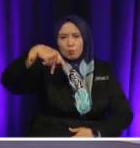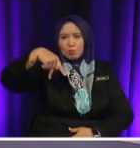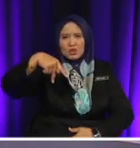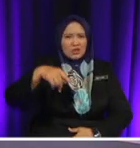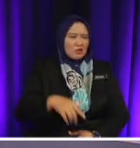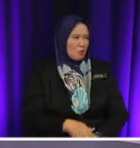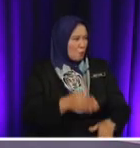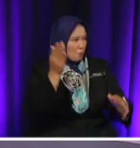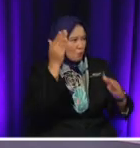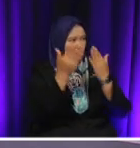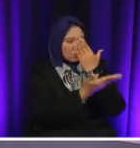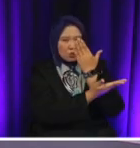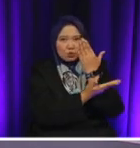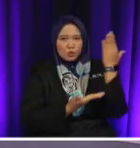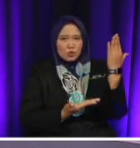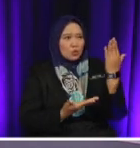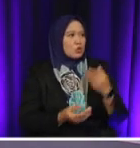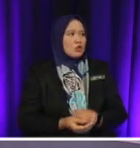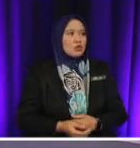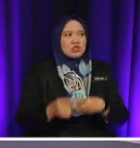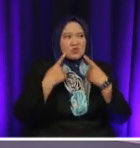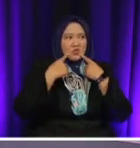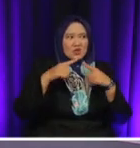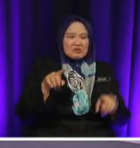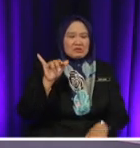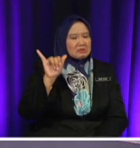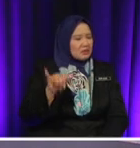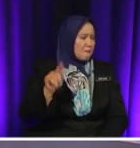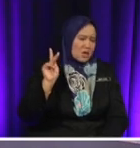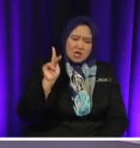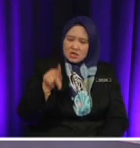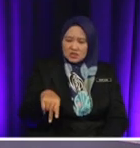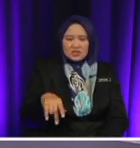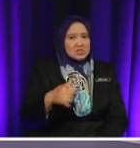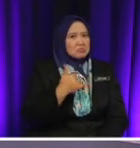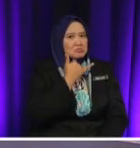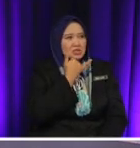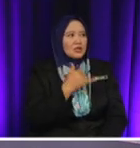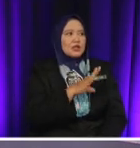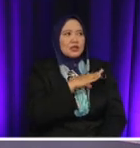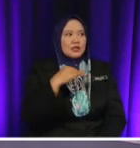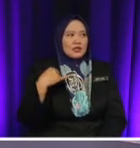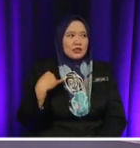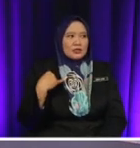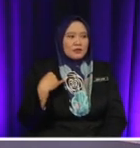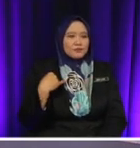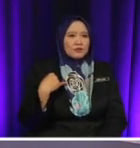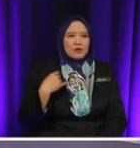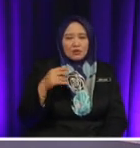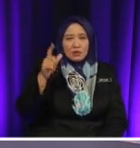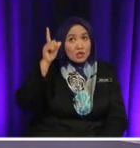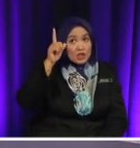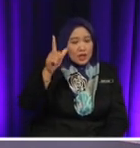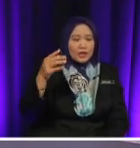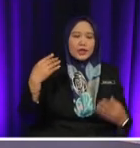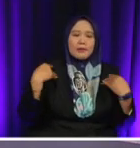jawapan yang tepat kita tahu bahawa dalam satu soalan jawapan diberikan adalah empat jawapan atau